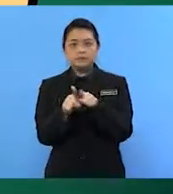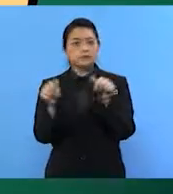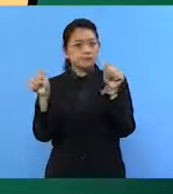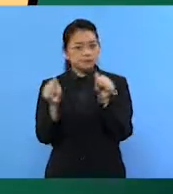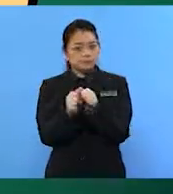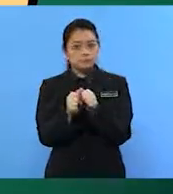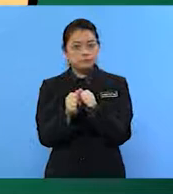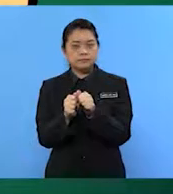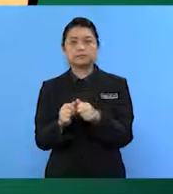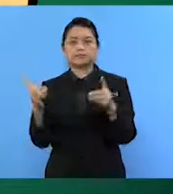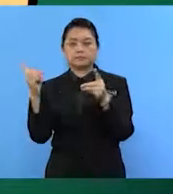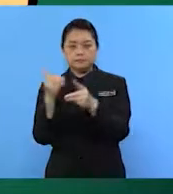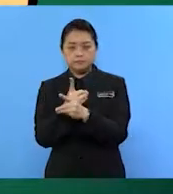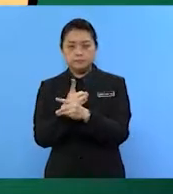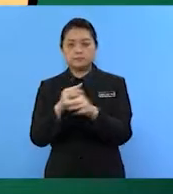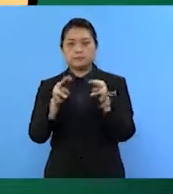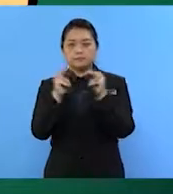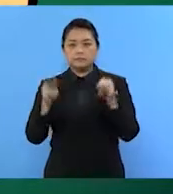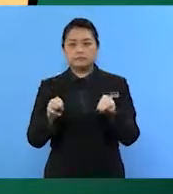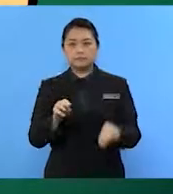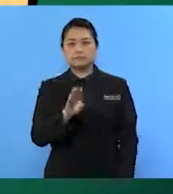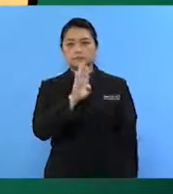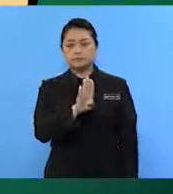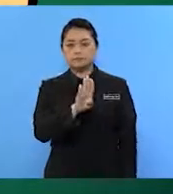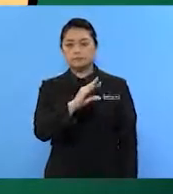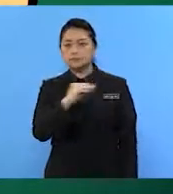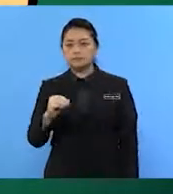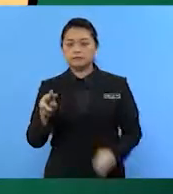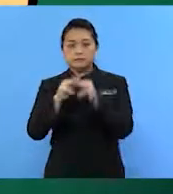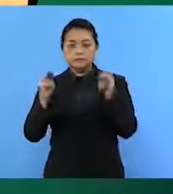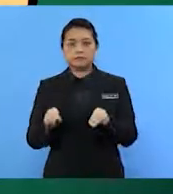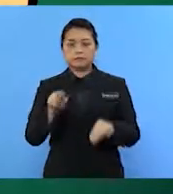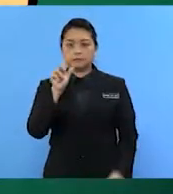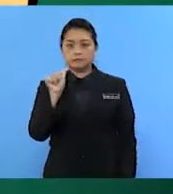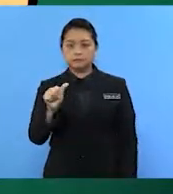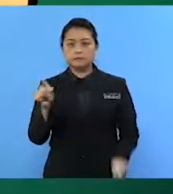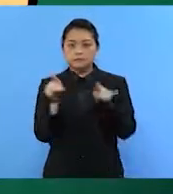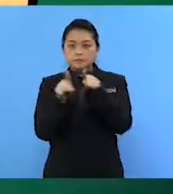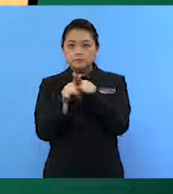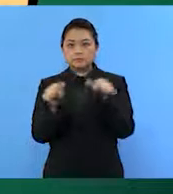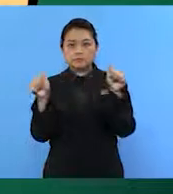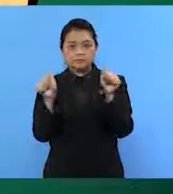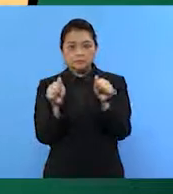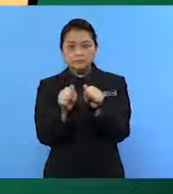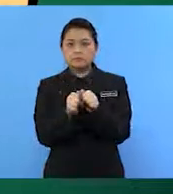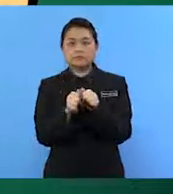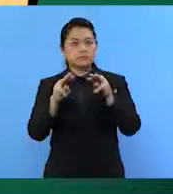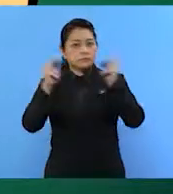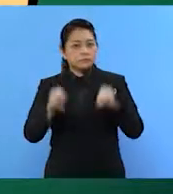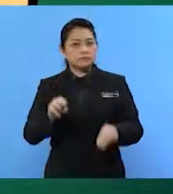hasil darab matriks B dengan matriks A sama dengan matriks